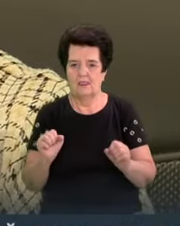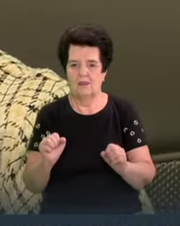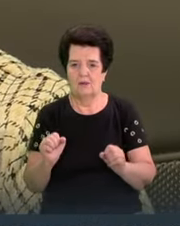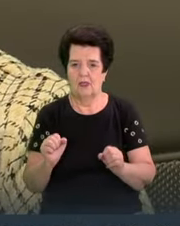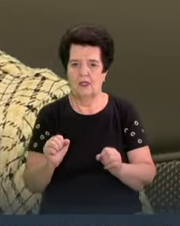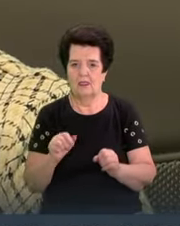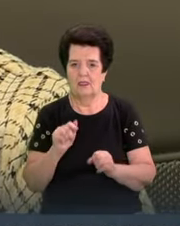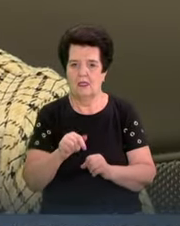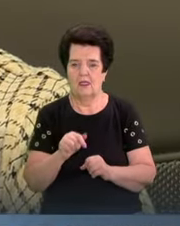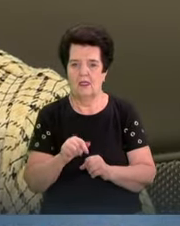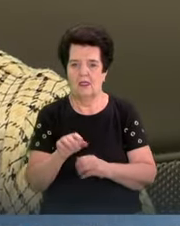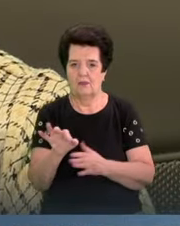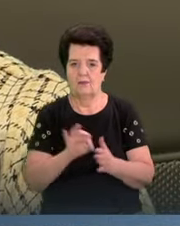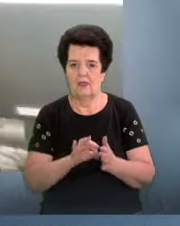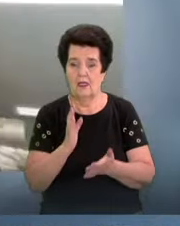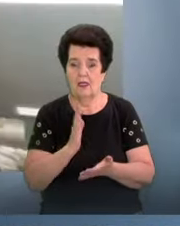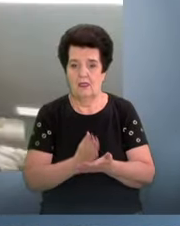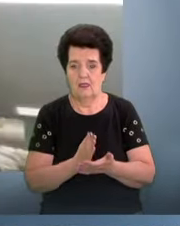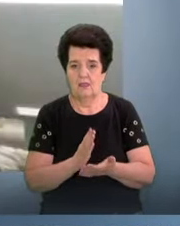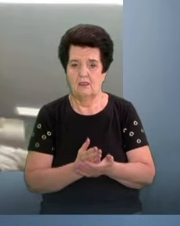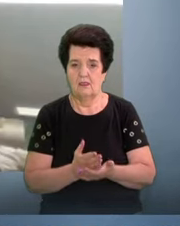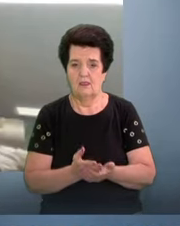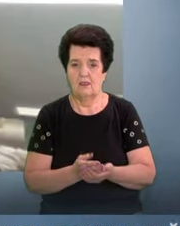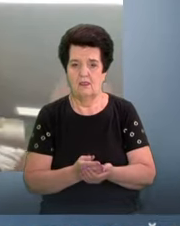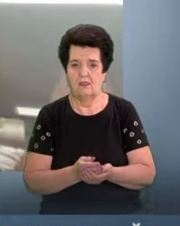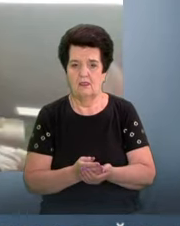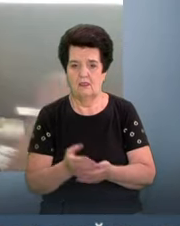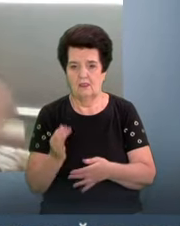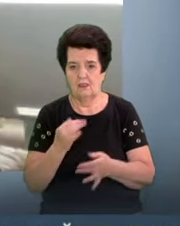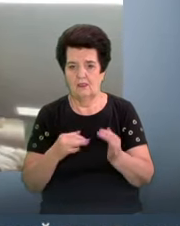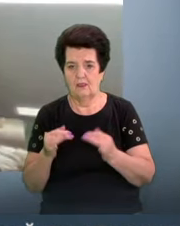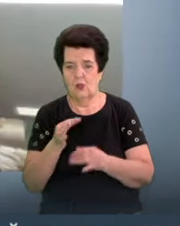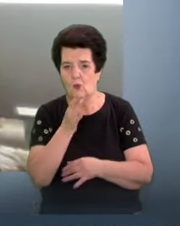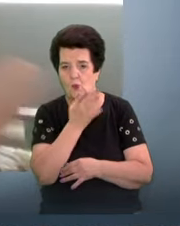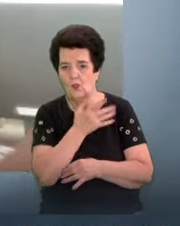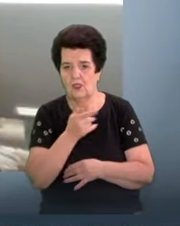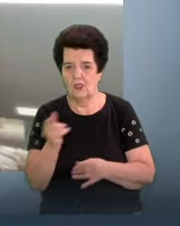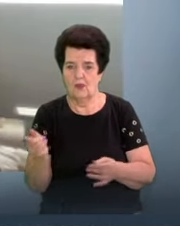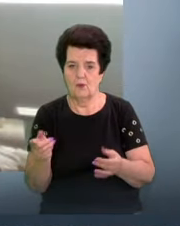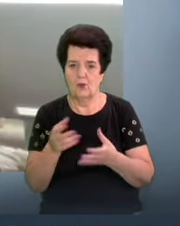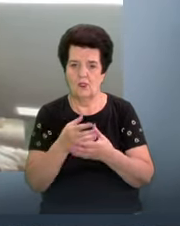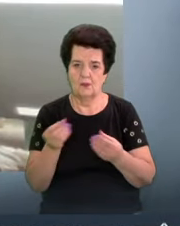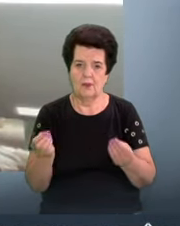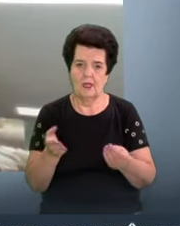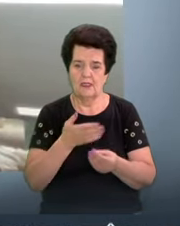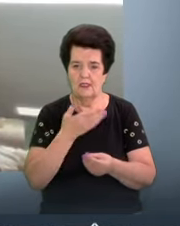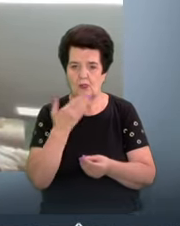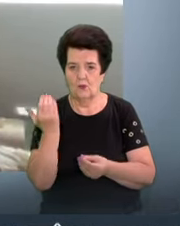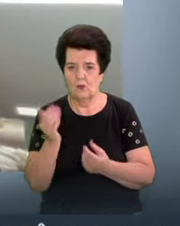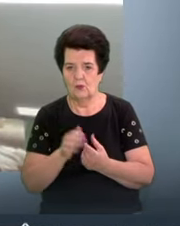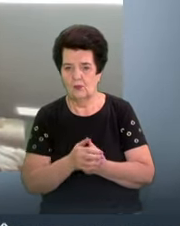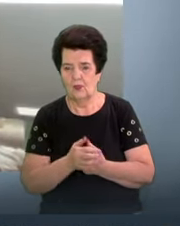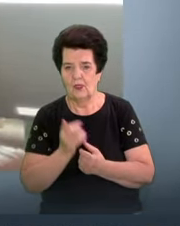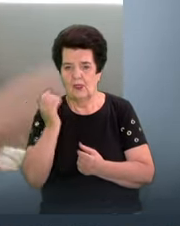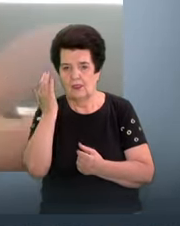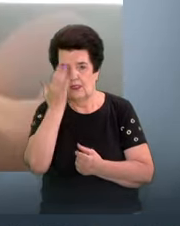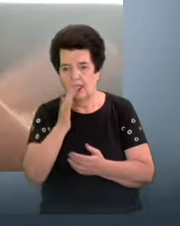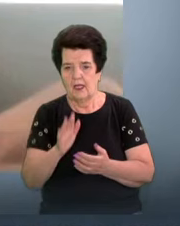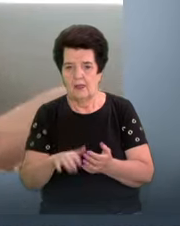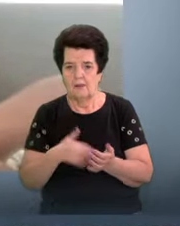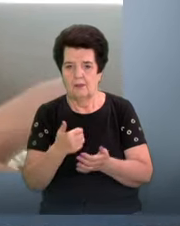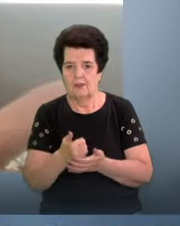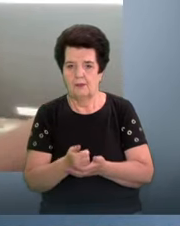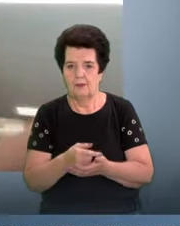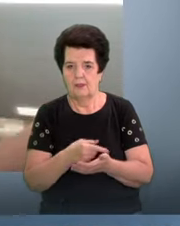imediat. Ele sunt particularități dialectale care cu timpul vor dispărea sau nu. Adică ideea principală este